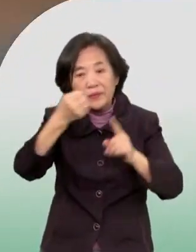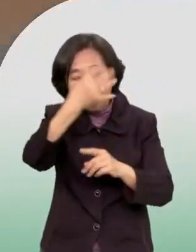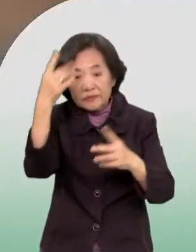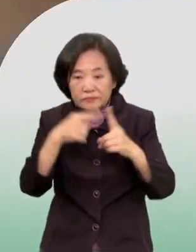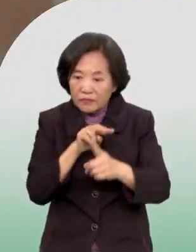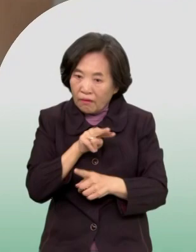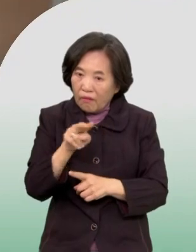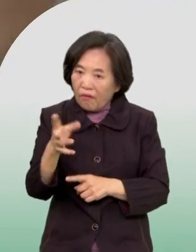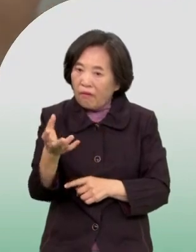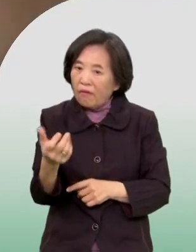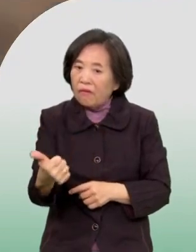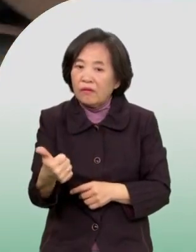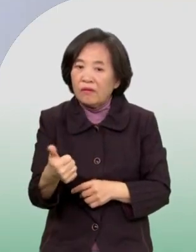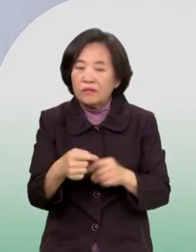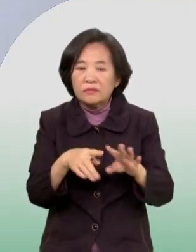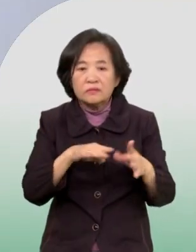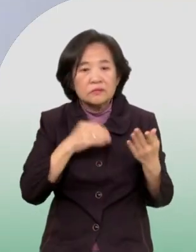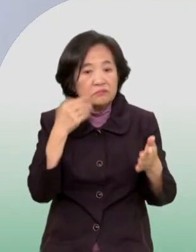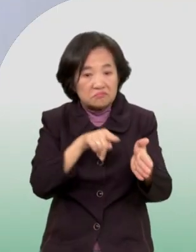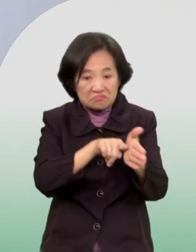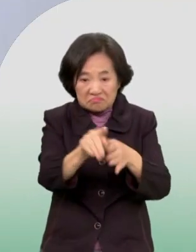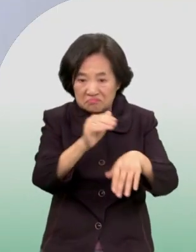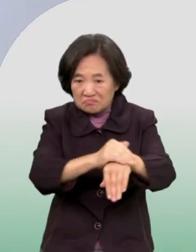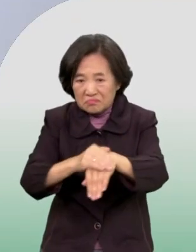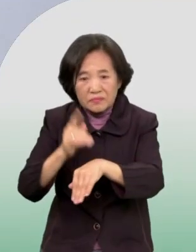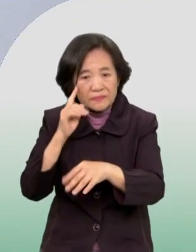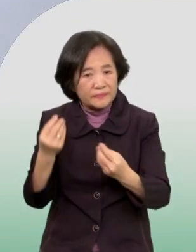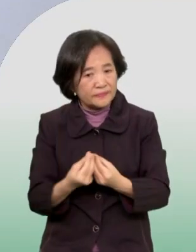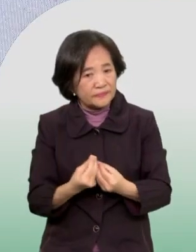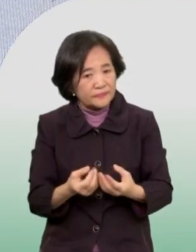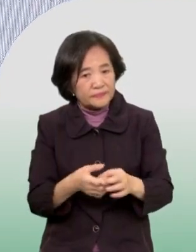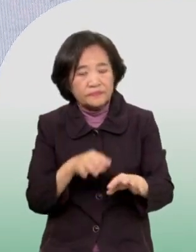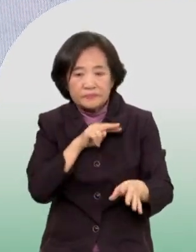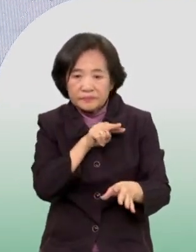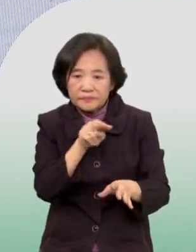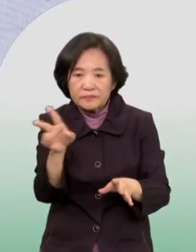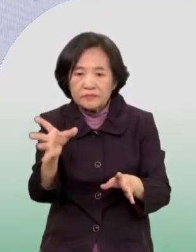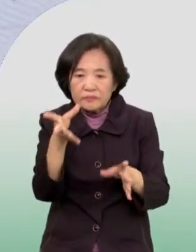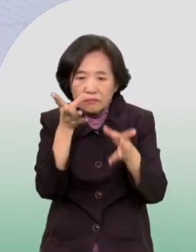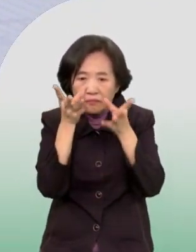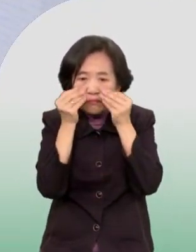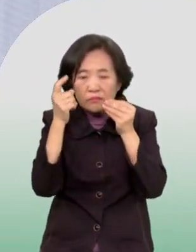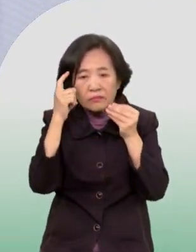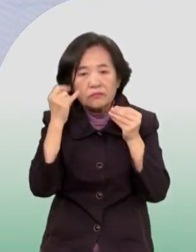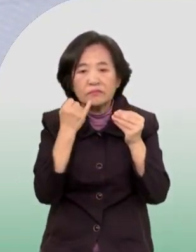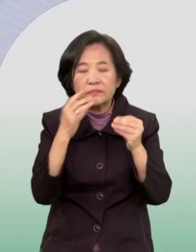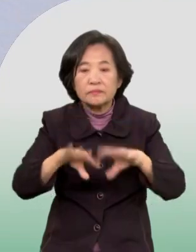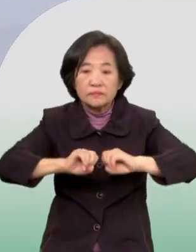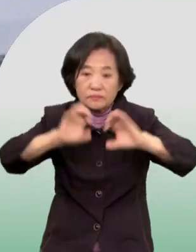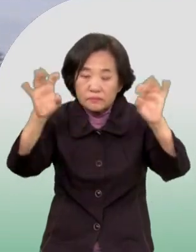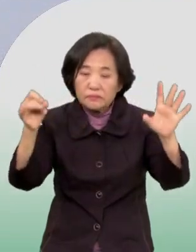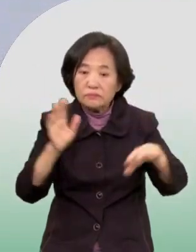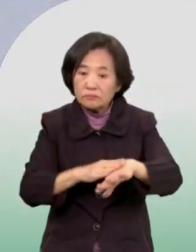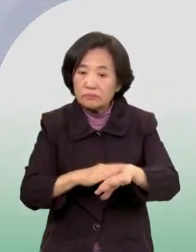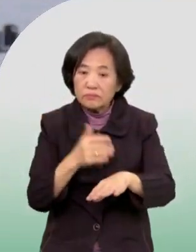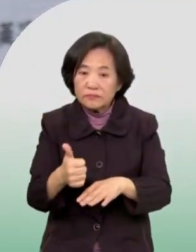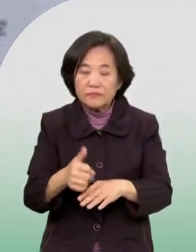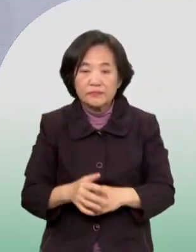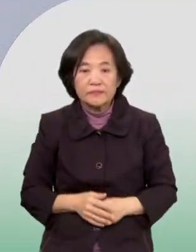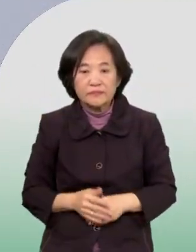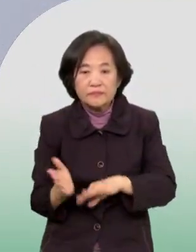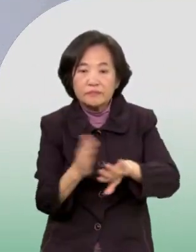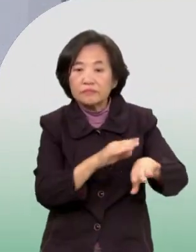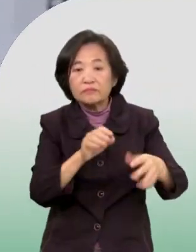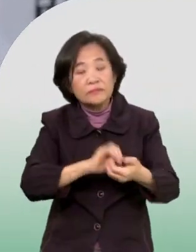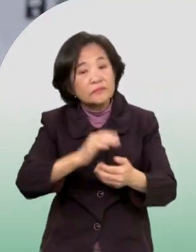接触土哥哥，韩国人们的标准高大时节，马哥接触到泰族，韩国空泰传播效果。不过无